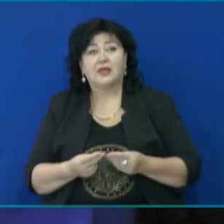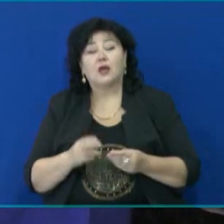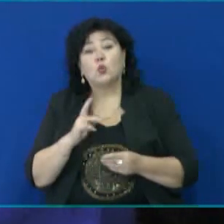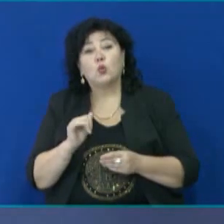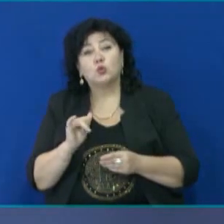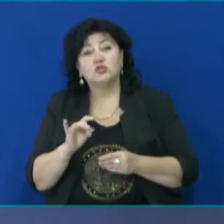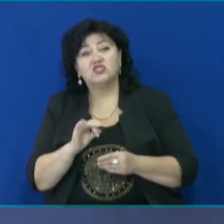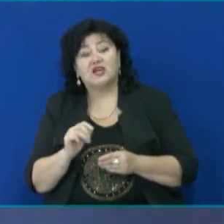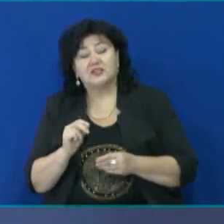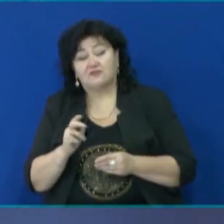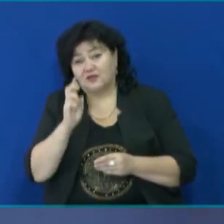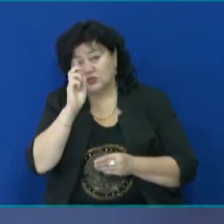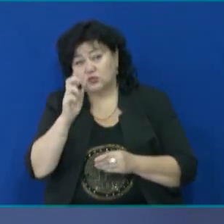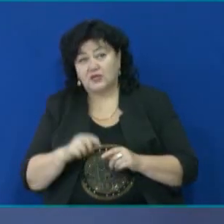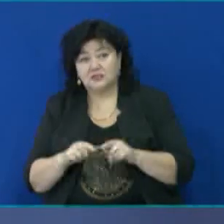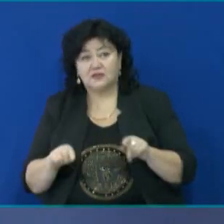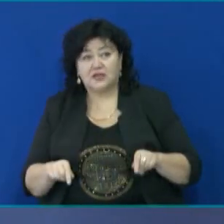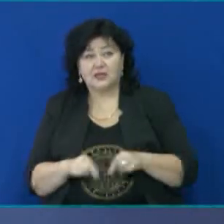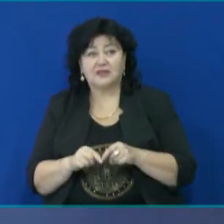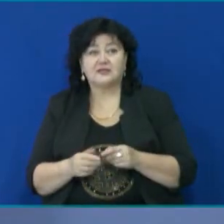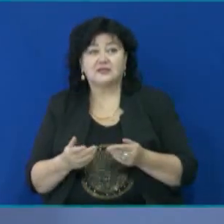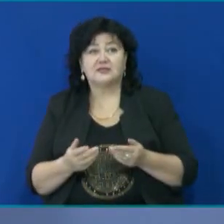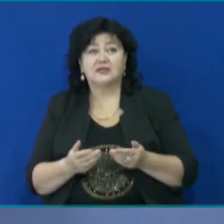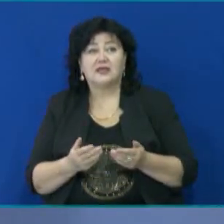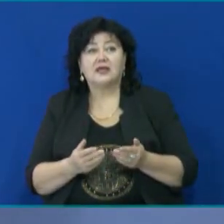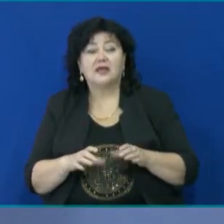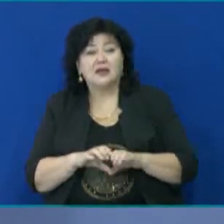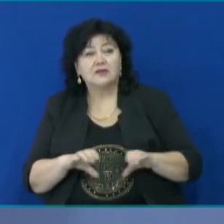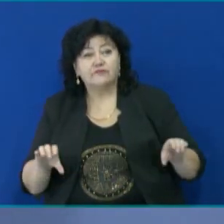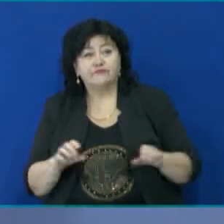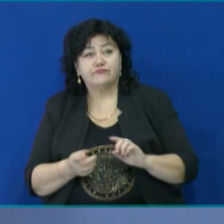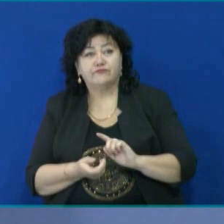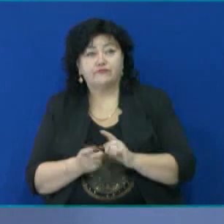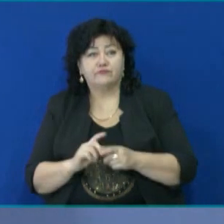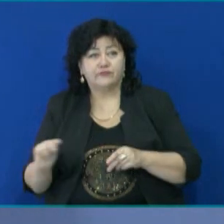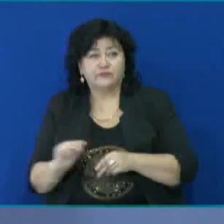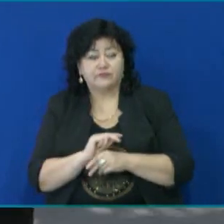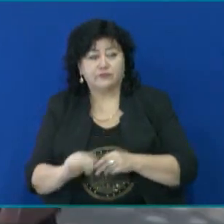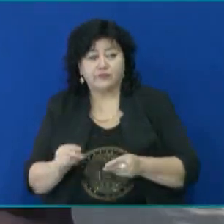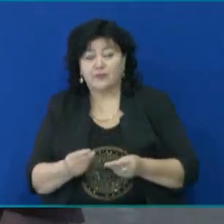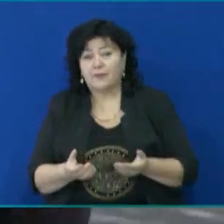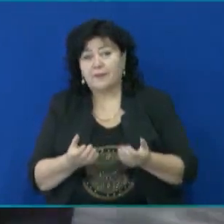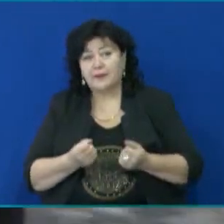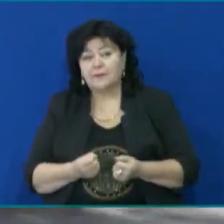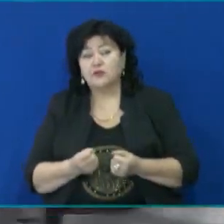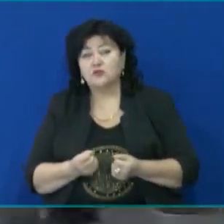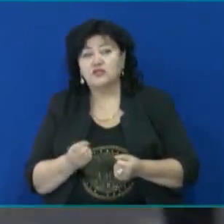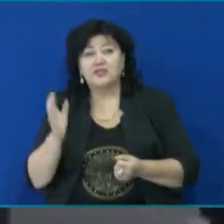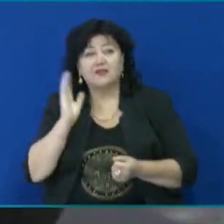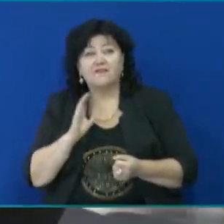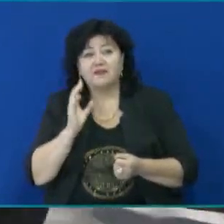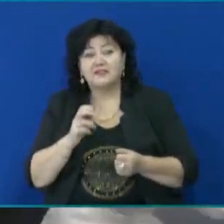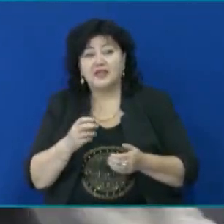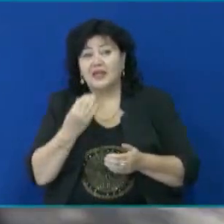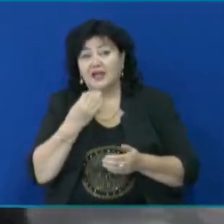Абай Құнанбаев көшесінің бойындағы 600 метрлік 273 жылу құбыры қойылып жатқандығын көзімізбен көріп қайттық.